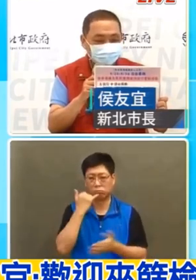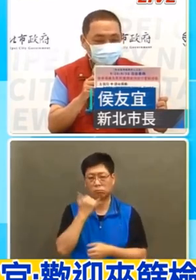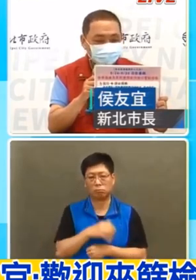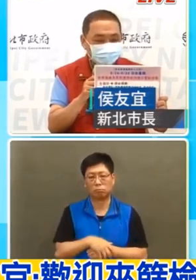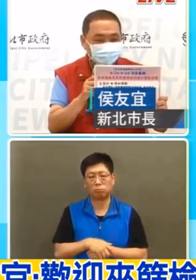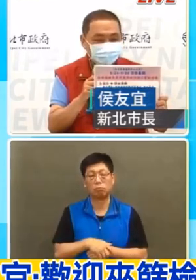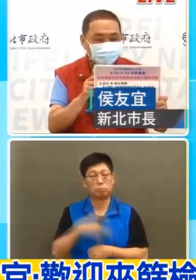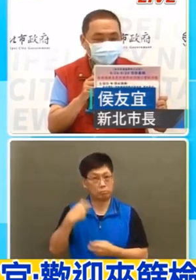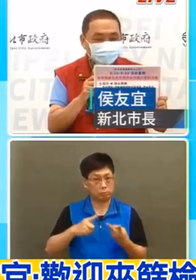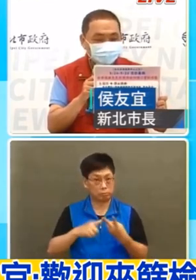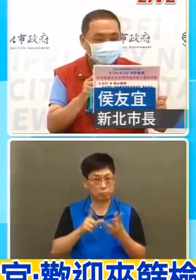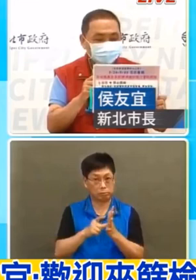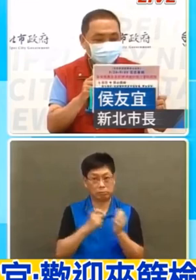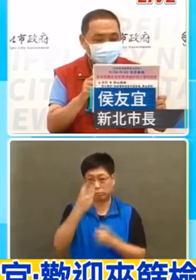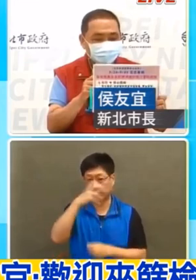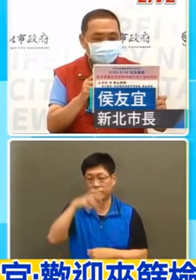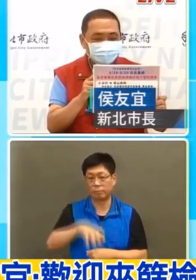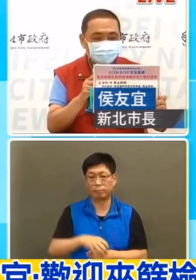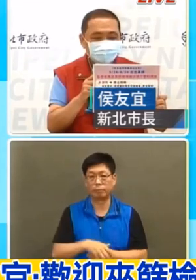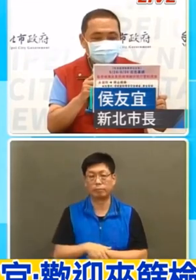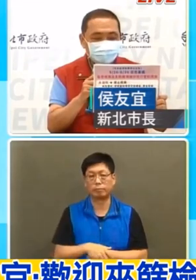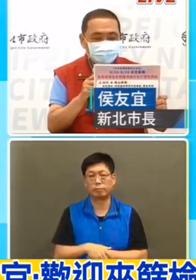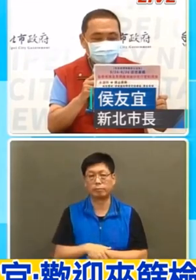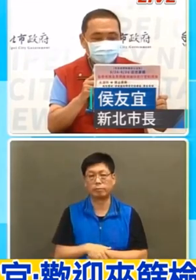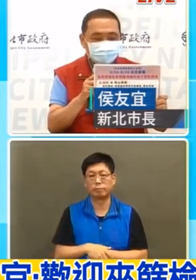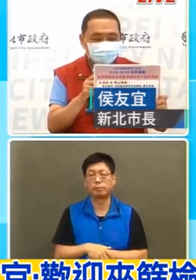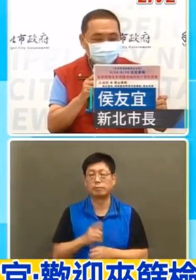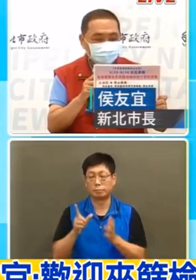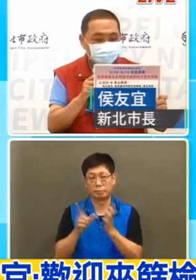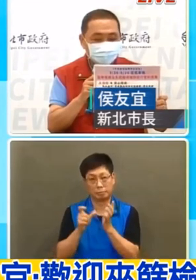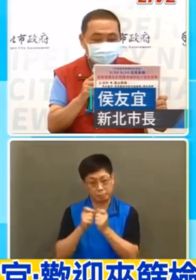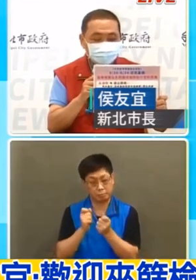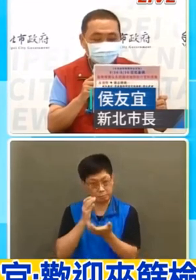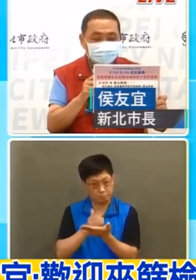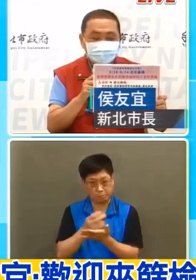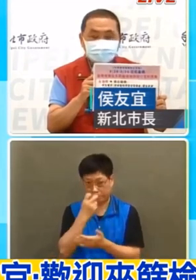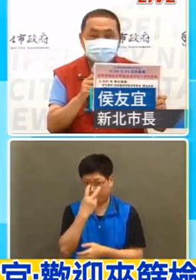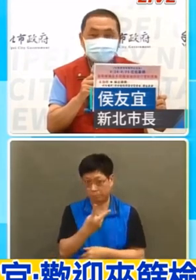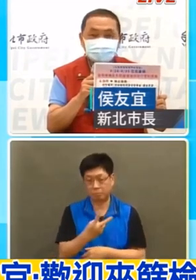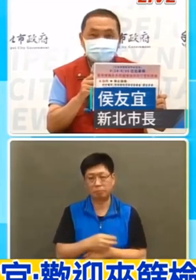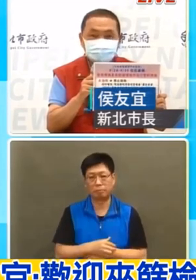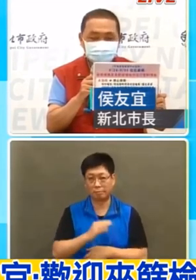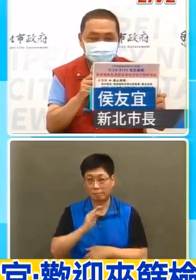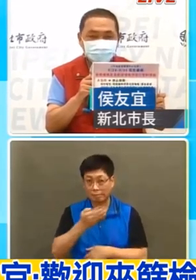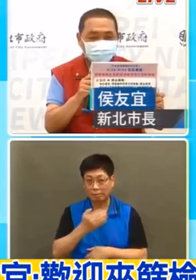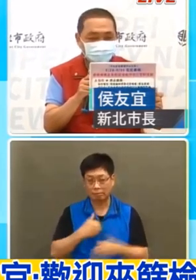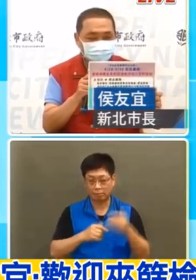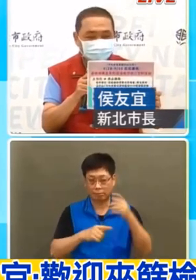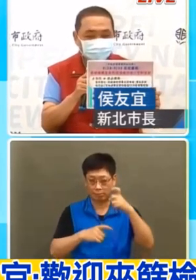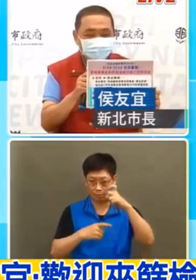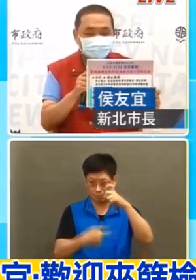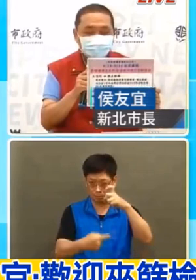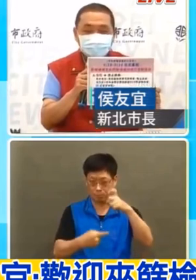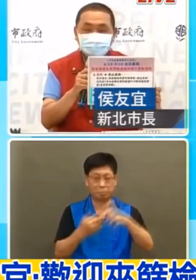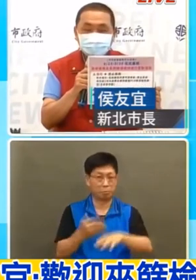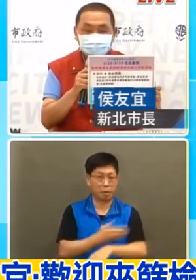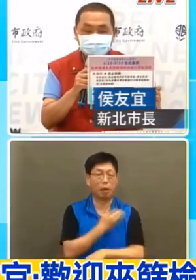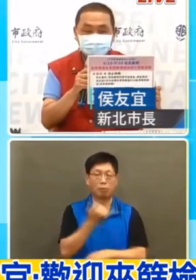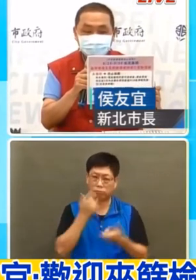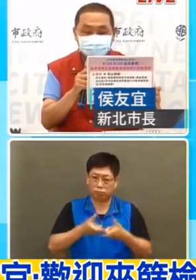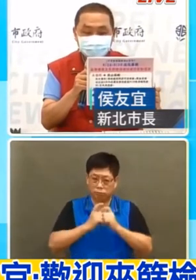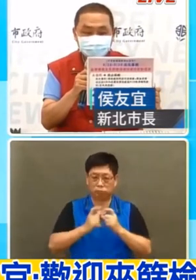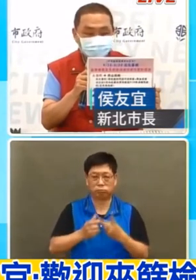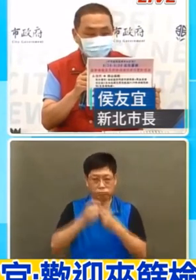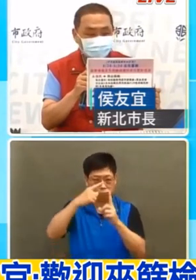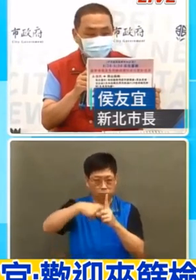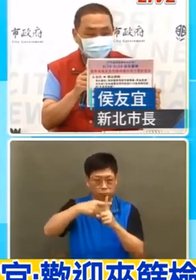另外长照机构从暂停访客的探视，但是从10月1号开始会回归第二级